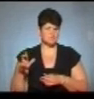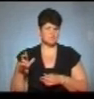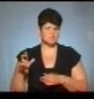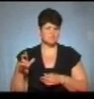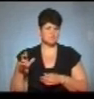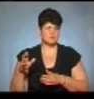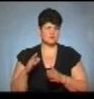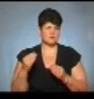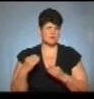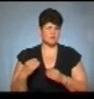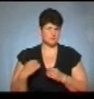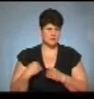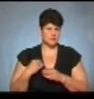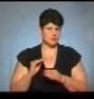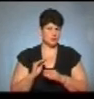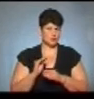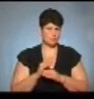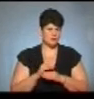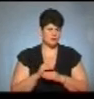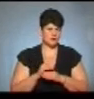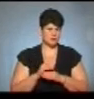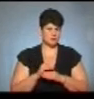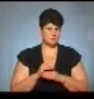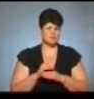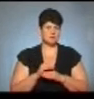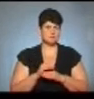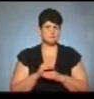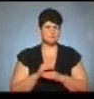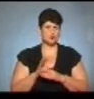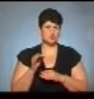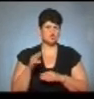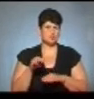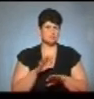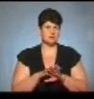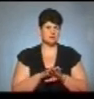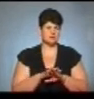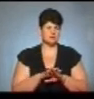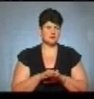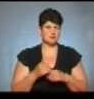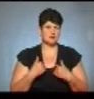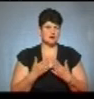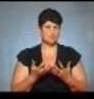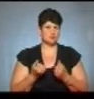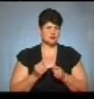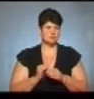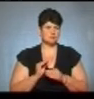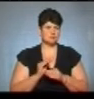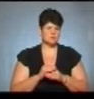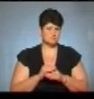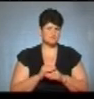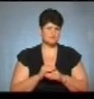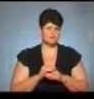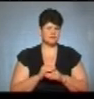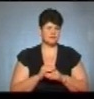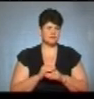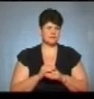березень. Дали мені доплату через Ощадний банк. Я отримав доплату через Ощадний